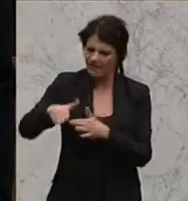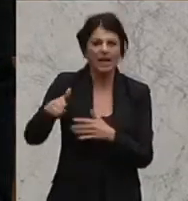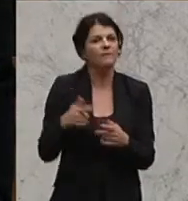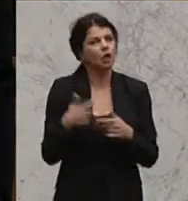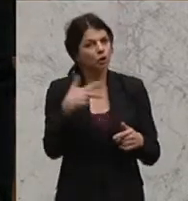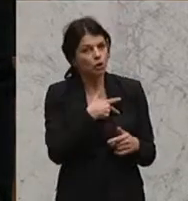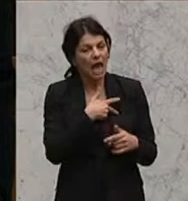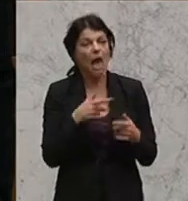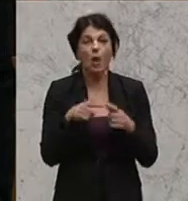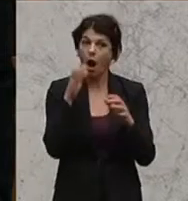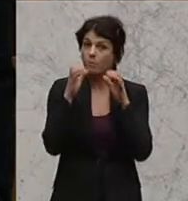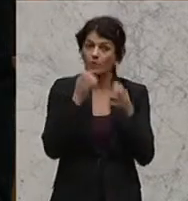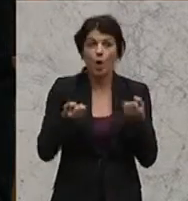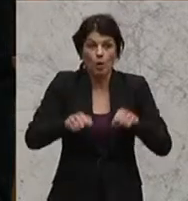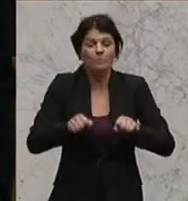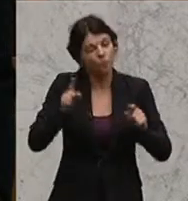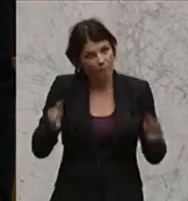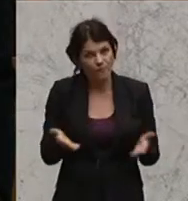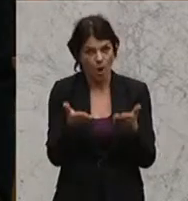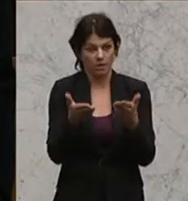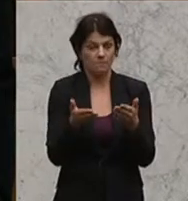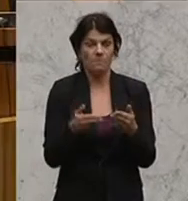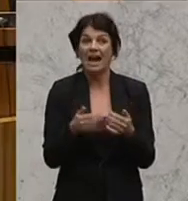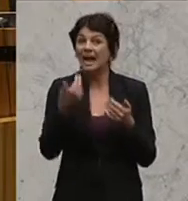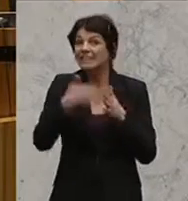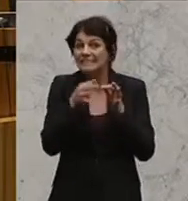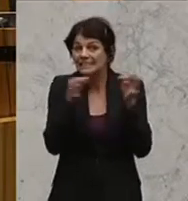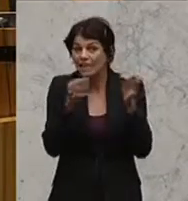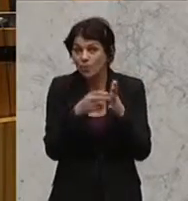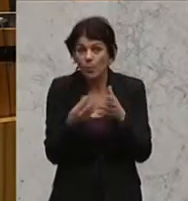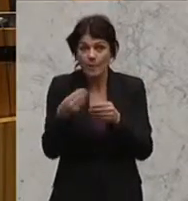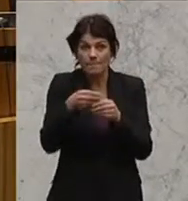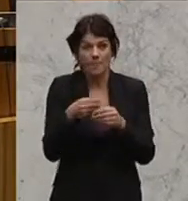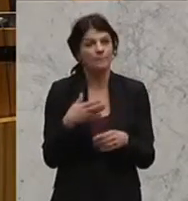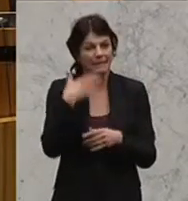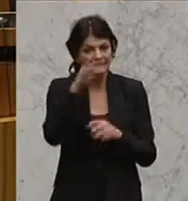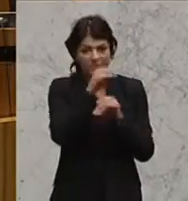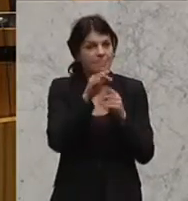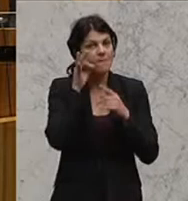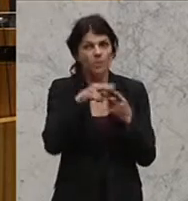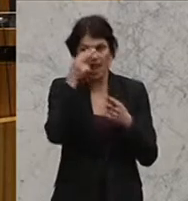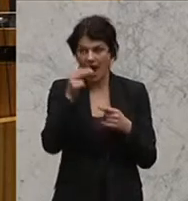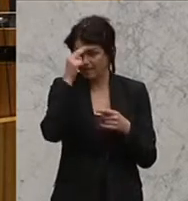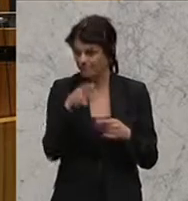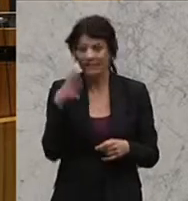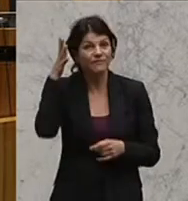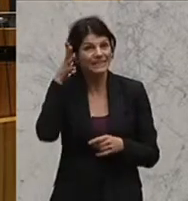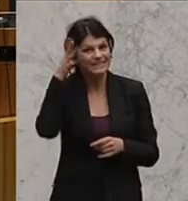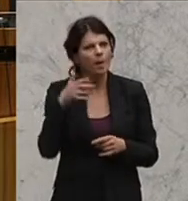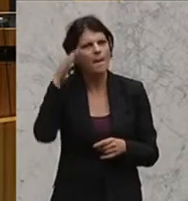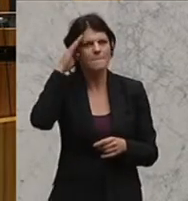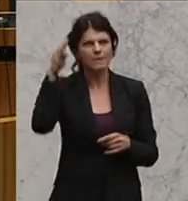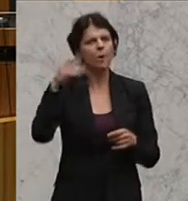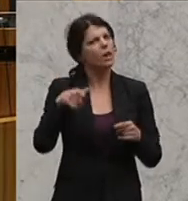kommunikative Kompetenzen zu fördern. Ein letzter Satz. Sehr geehrte Damen und Herren, die Vision Polizei als